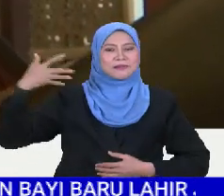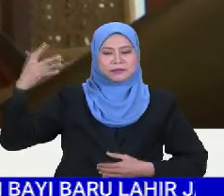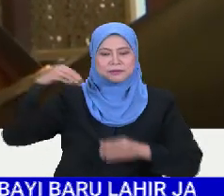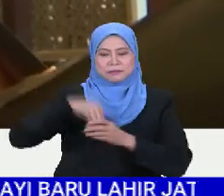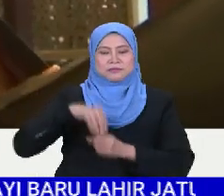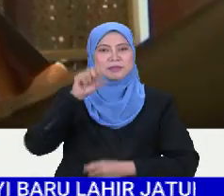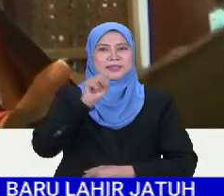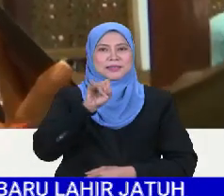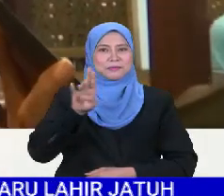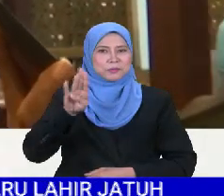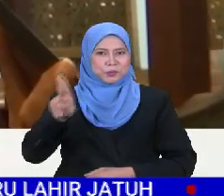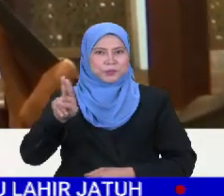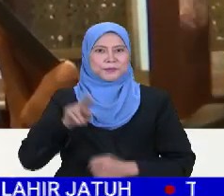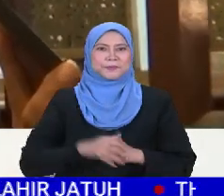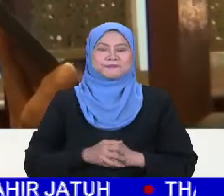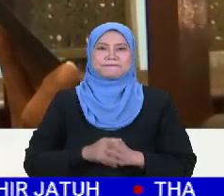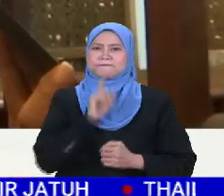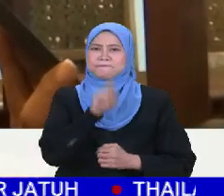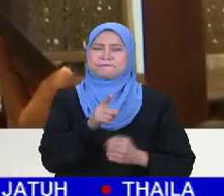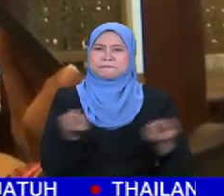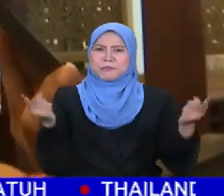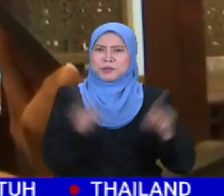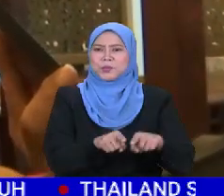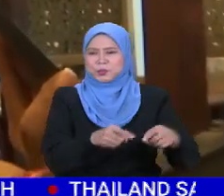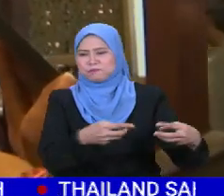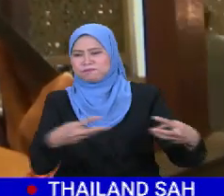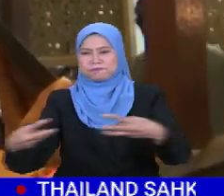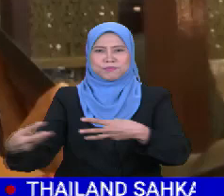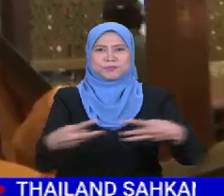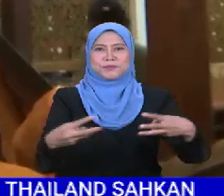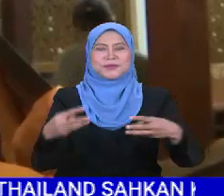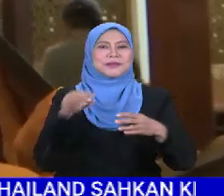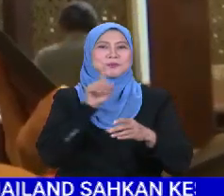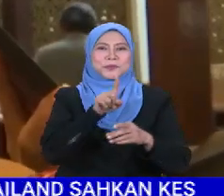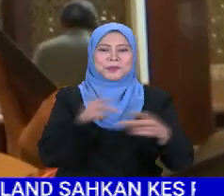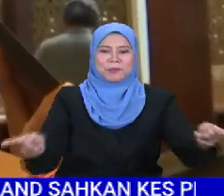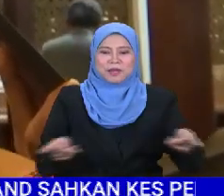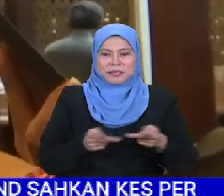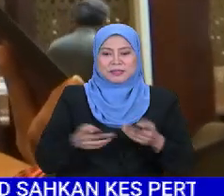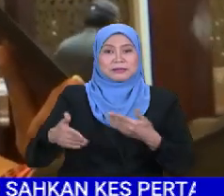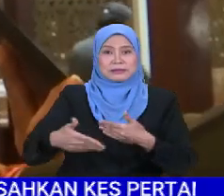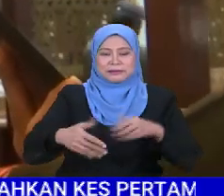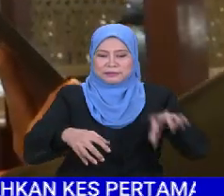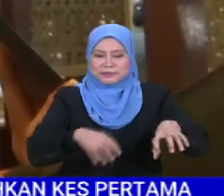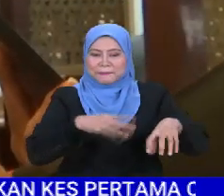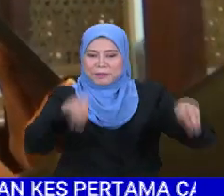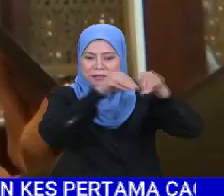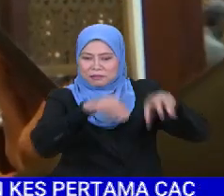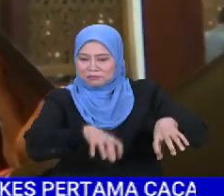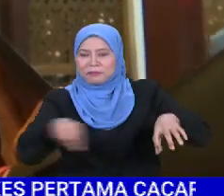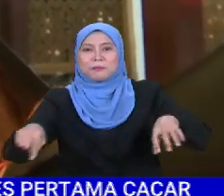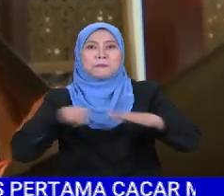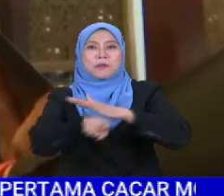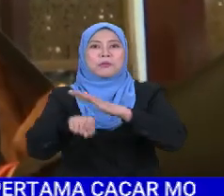mana salah satunya lah suatu peristiwa berdarah yang berlaku tidak jauh daripada kawasan masjid ini. Selain peristiwa